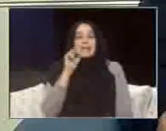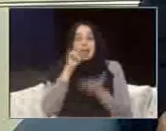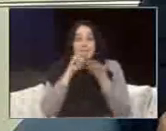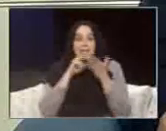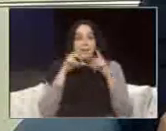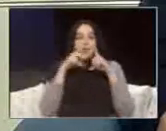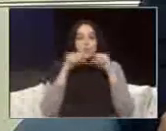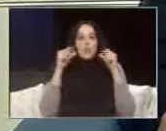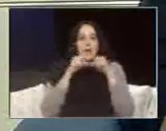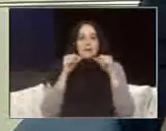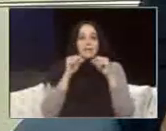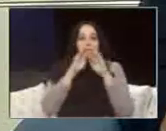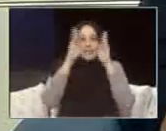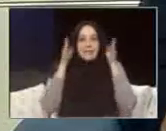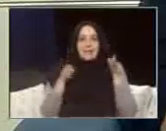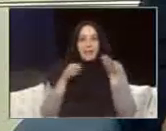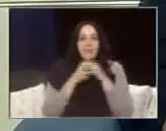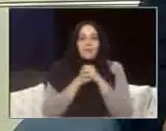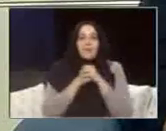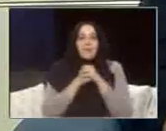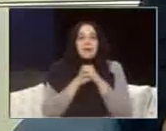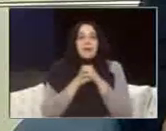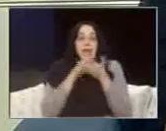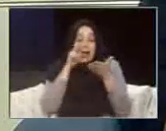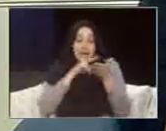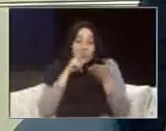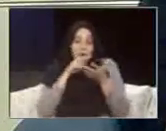ولا يسمعها يوم الجمعة عنده نفس الأجر؟